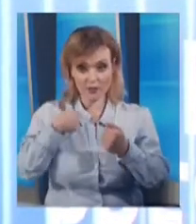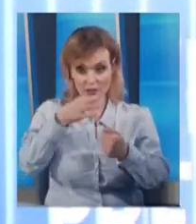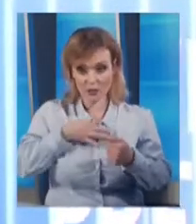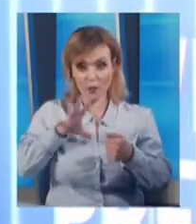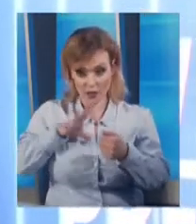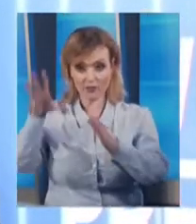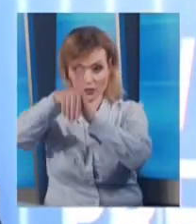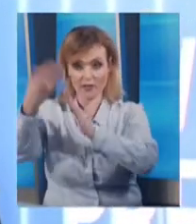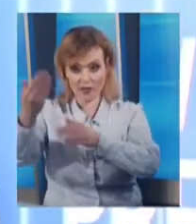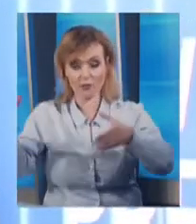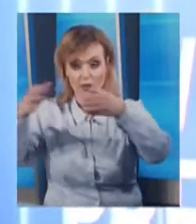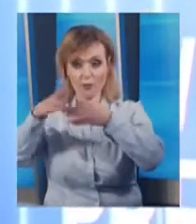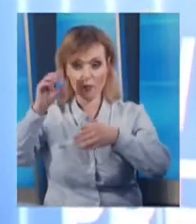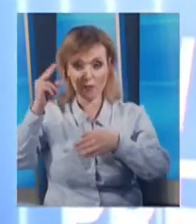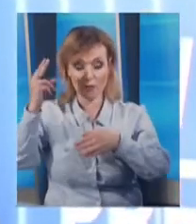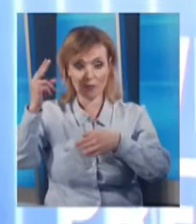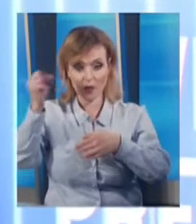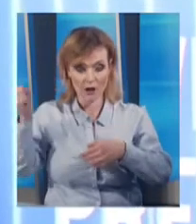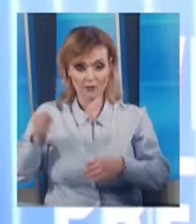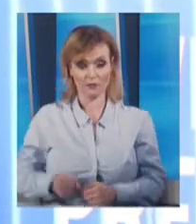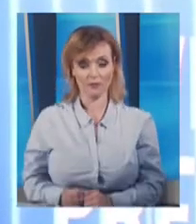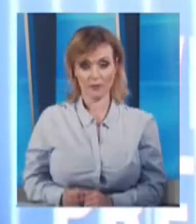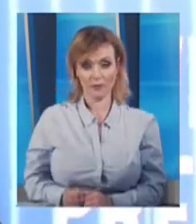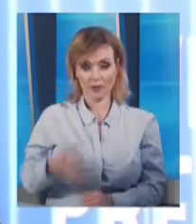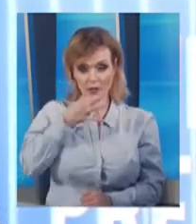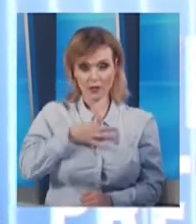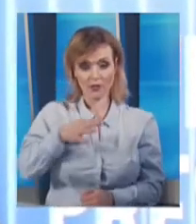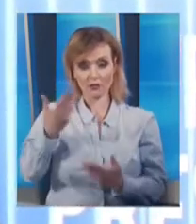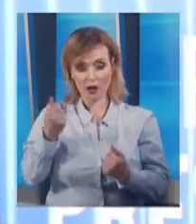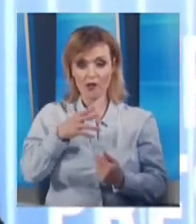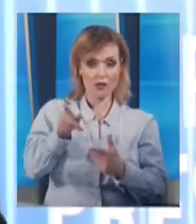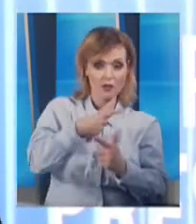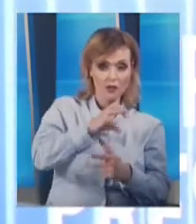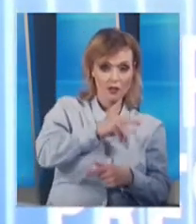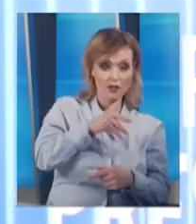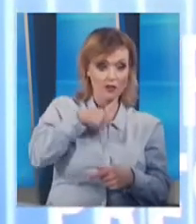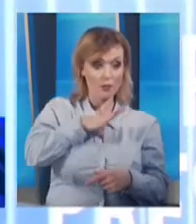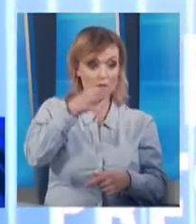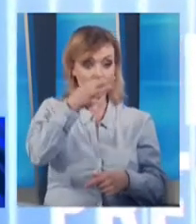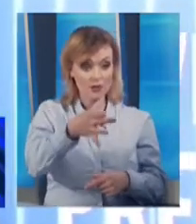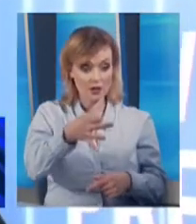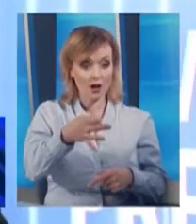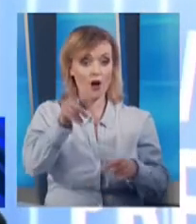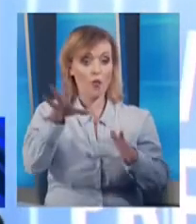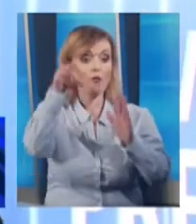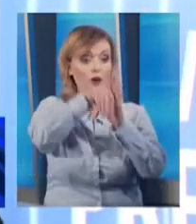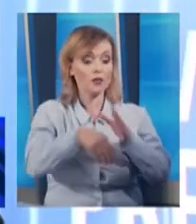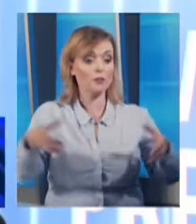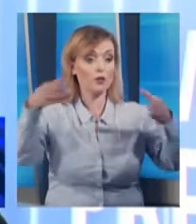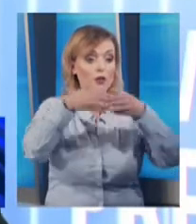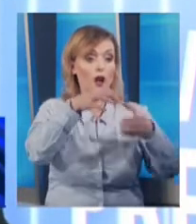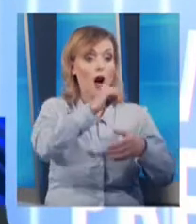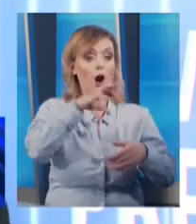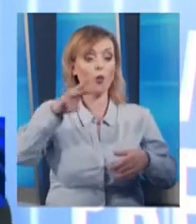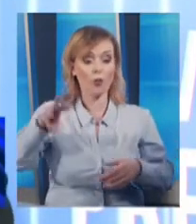Deci doamna, nu? Nu sunt partea a echipei dumneavoastră. Și eu v-am spus, deci este partea blocului acum, deci, așa.